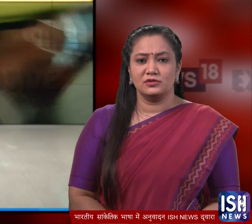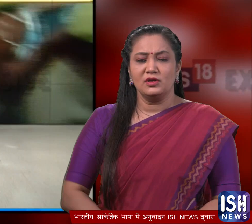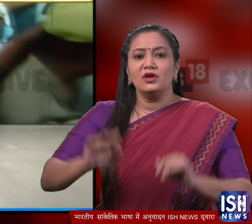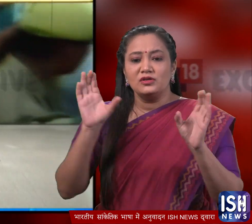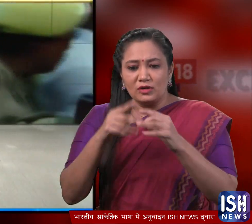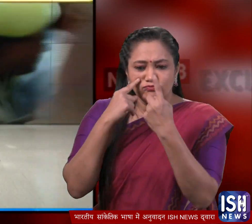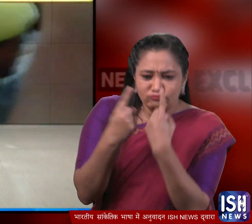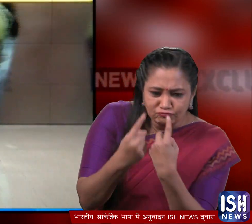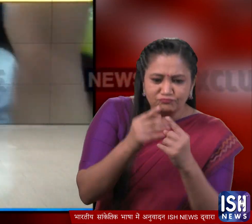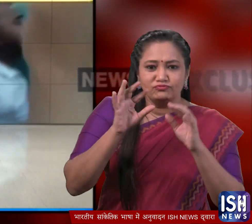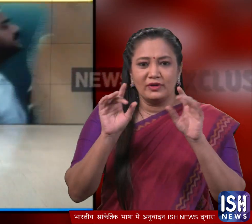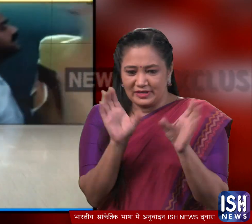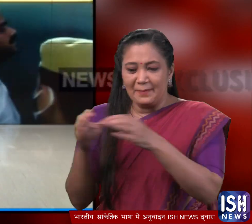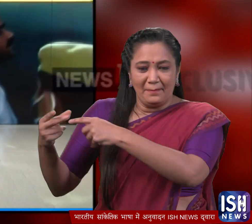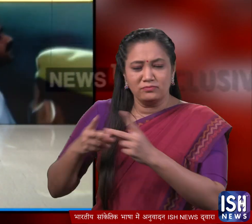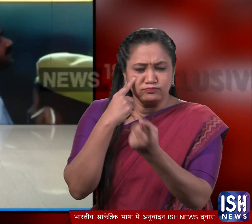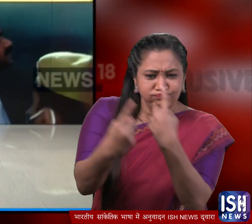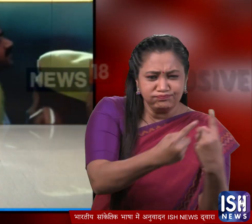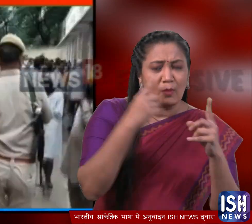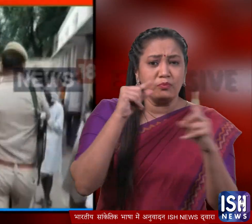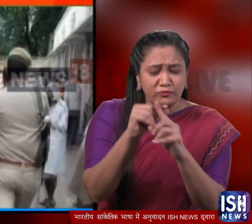और फोरेंसिक टीम सुराग ढूंढने के काम में जुट गई।